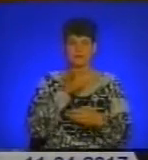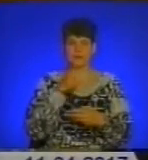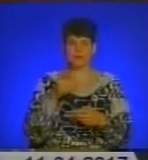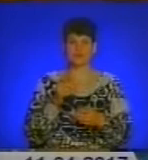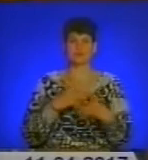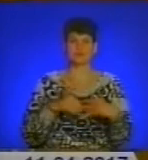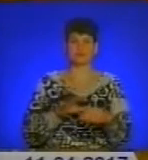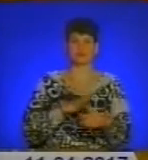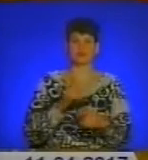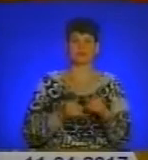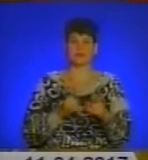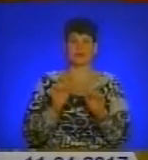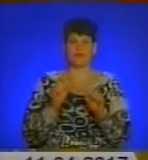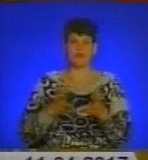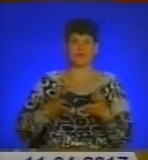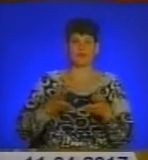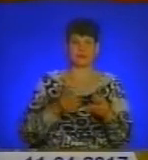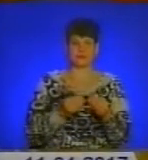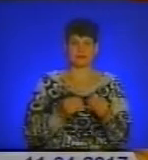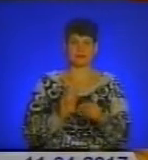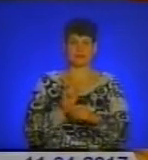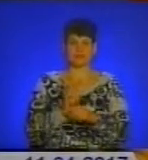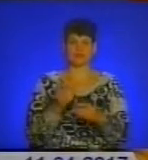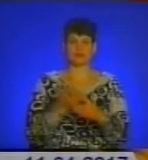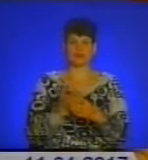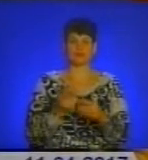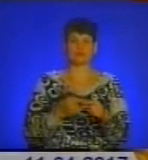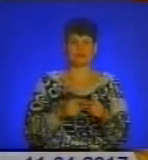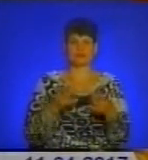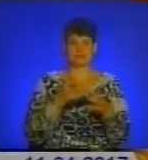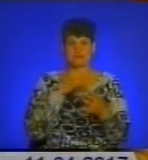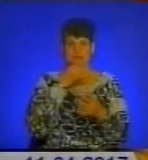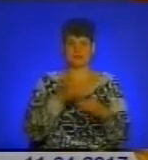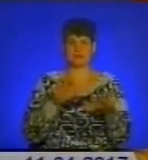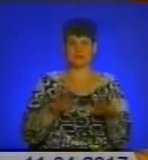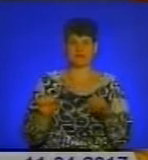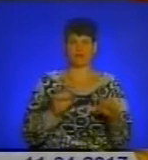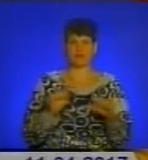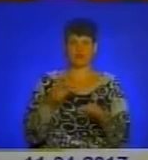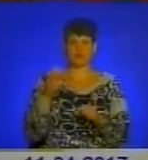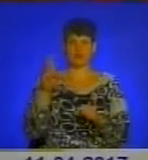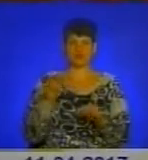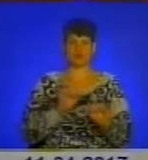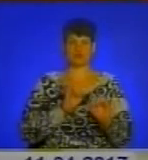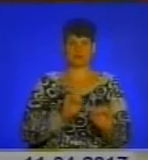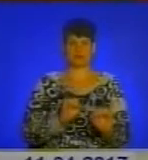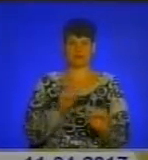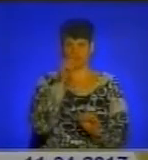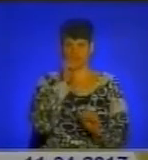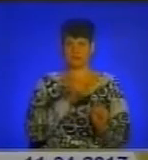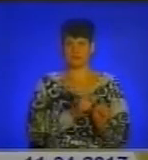відбулася зміна, яка може вплинути на призначення субсидії, то про це потрібно повідомити місцеве управління соціального захисту у місячний